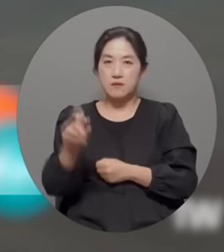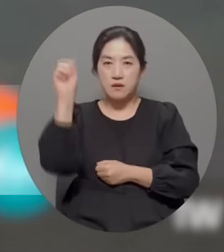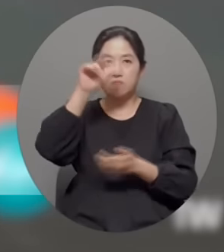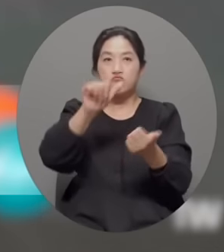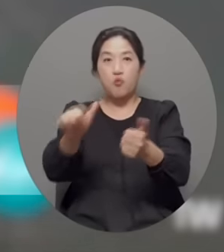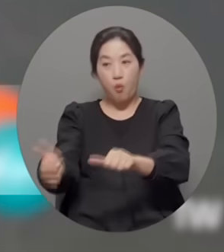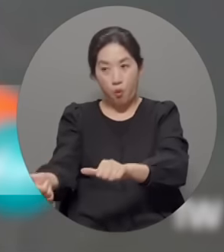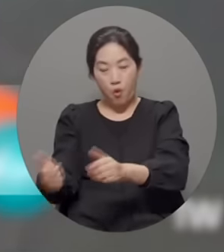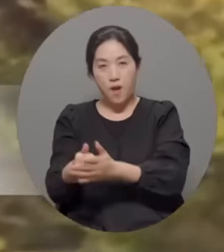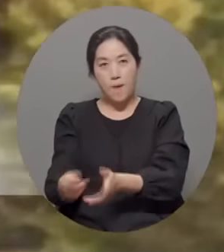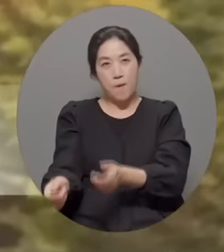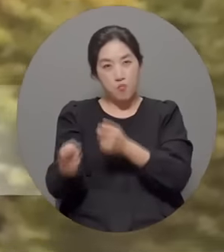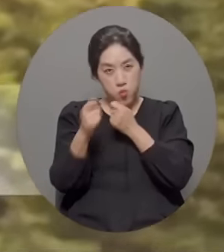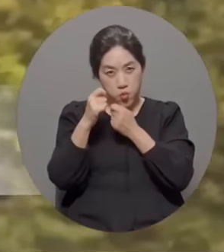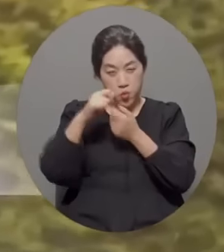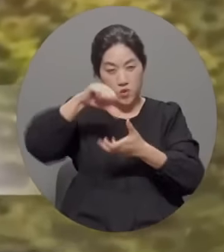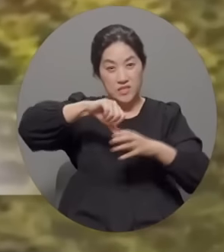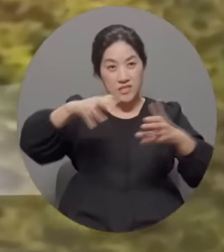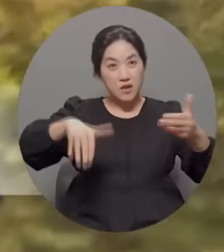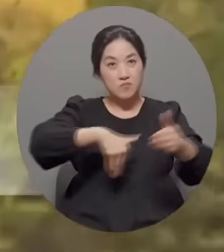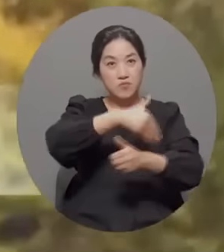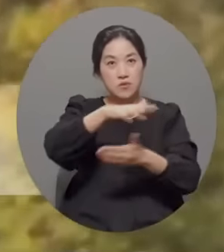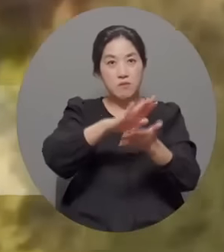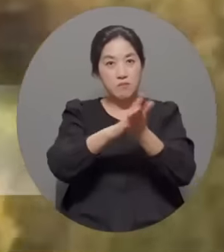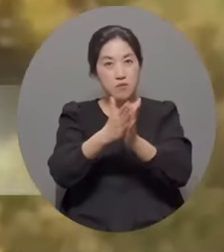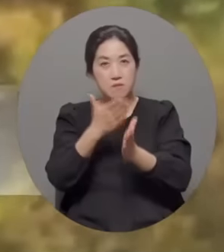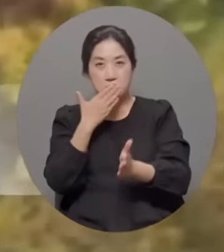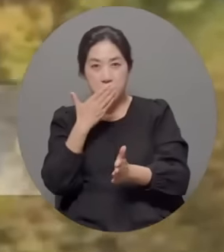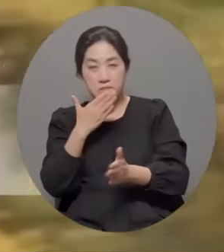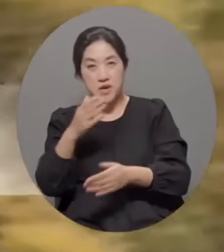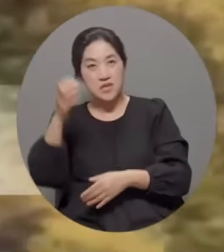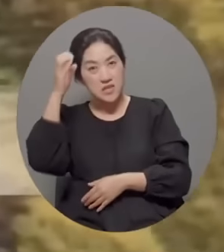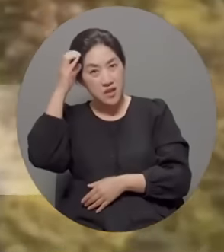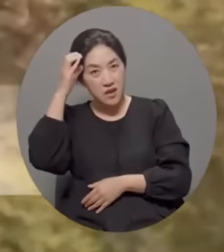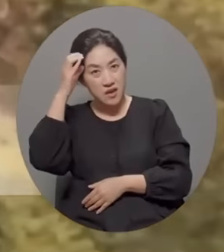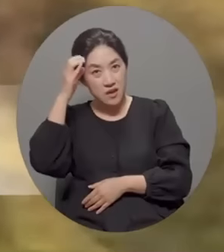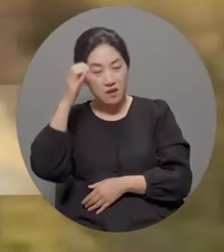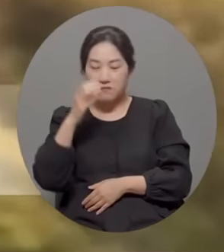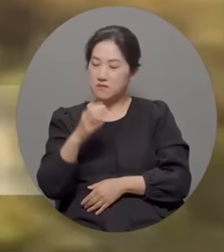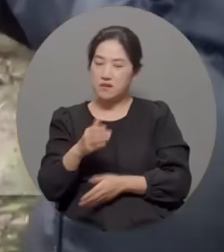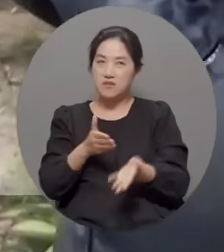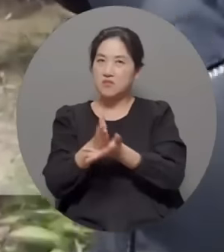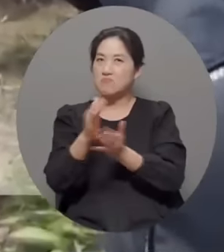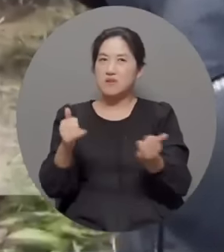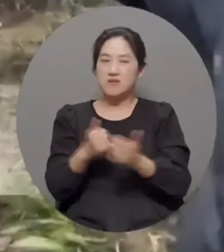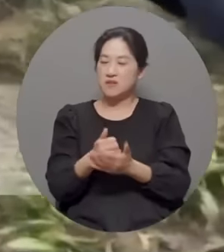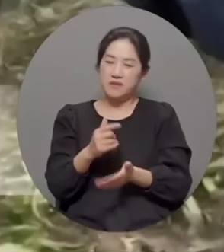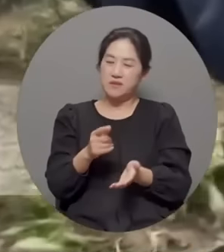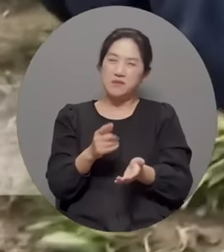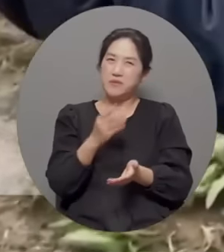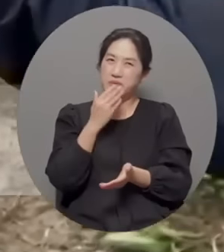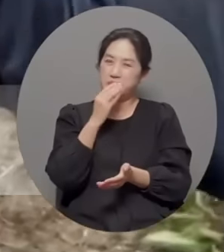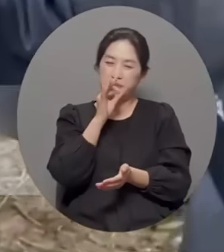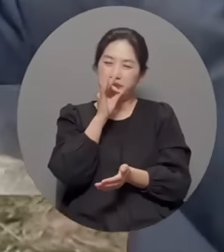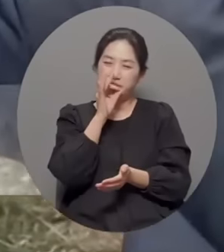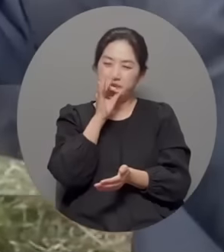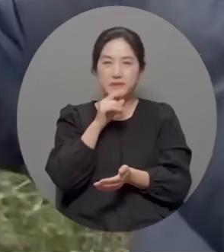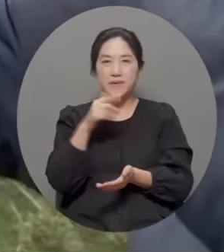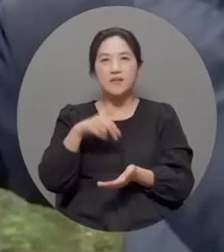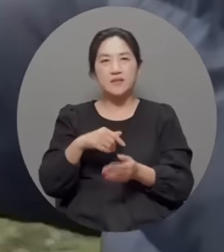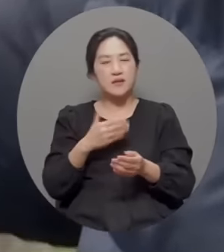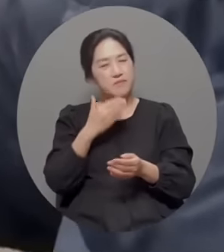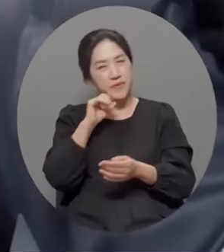죽음은 보수적인 이란에 변화를 가져올 수 있다는 기대도 나왔지만 전문가들은 가능성을 크게 보지 않고